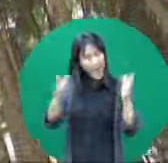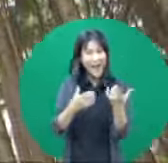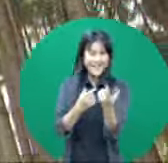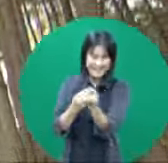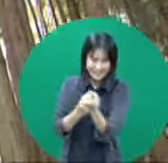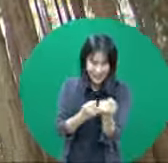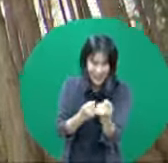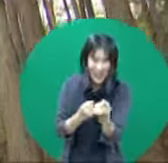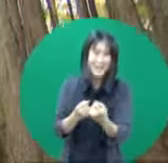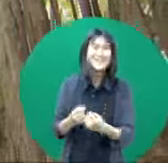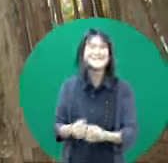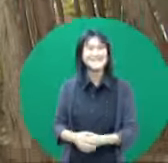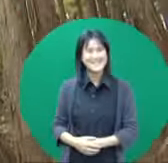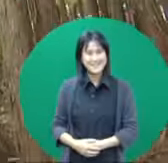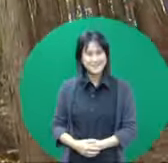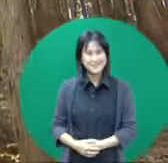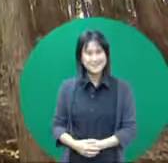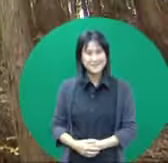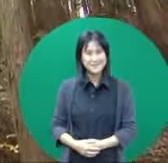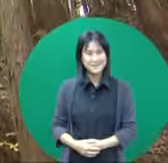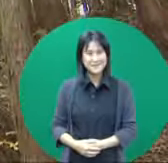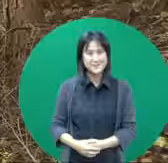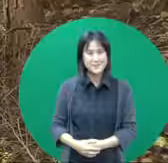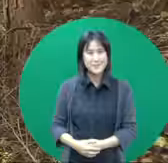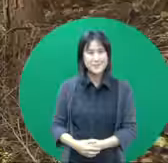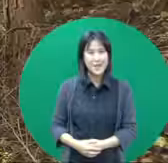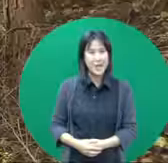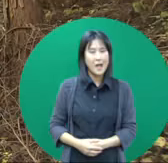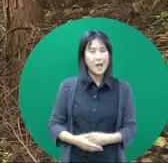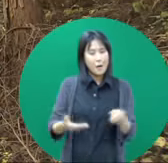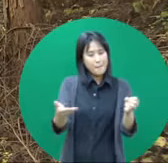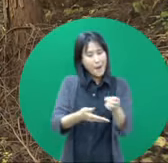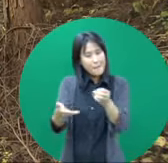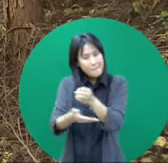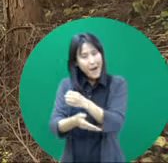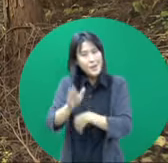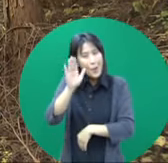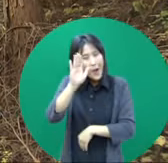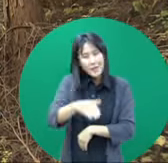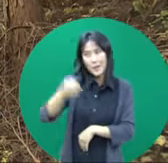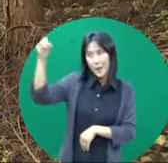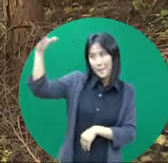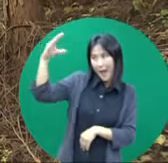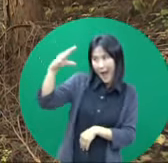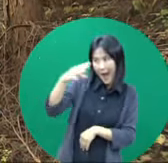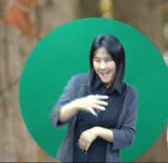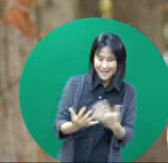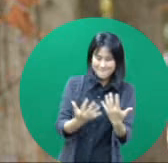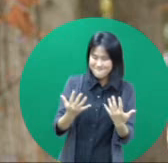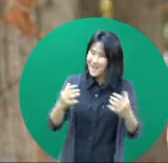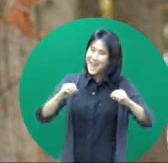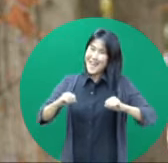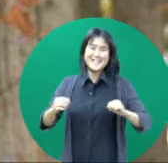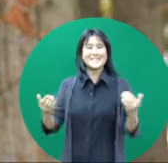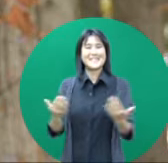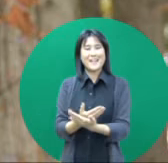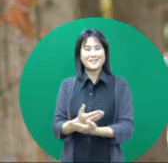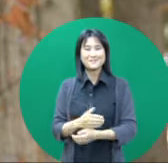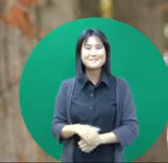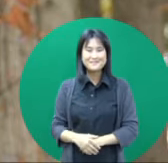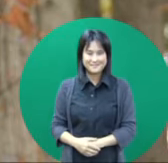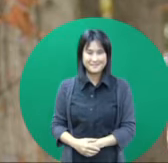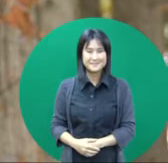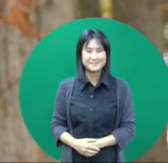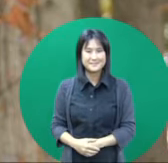皆さん見てください、森が明るくなりました。こうやって日の光が当たるようになることで森が元気になるん